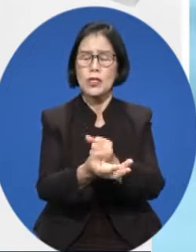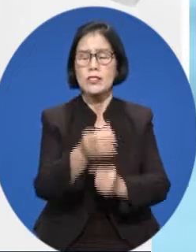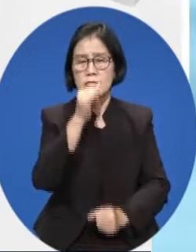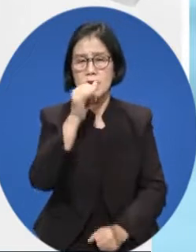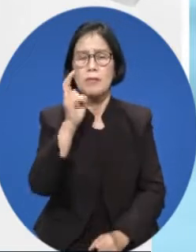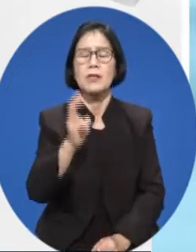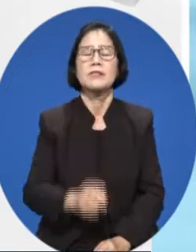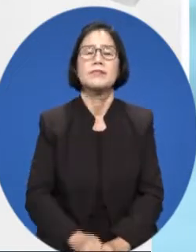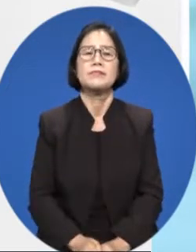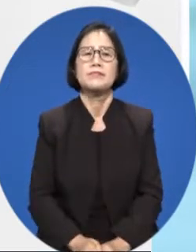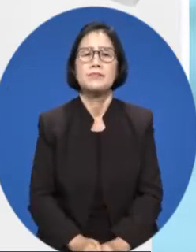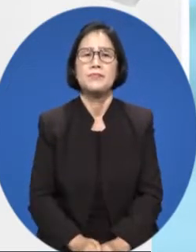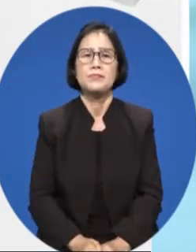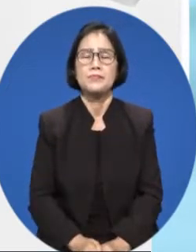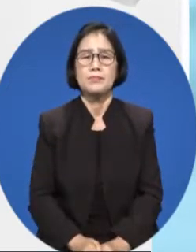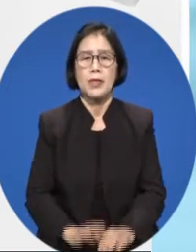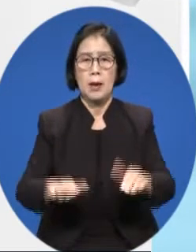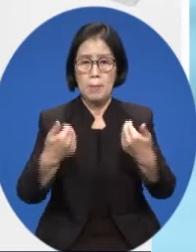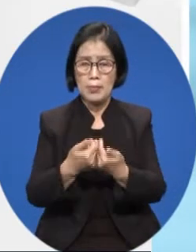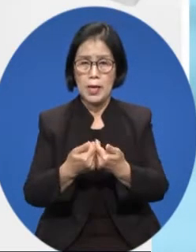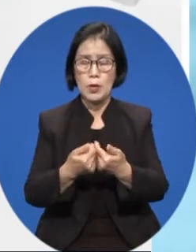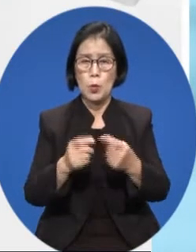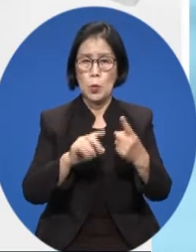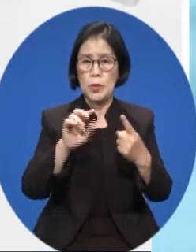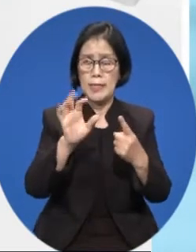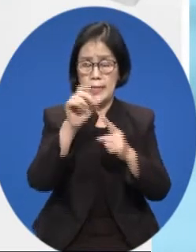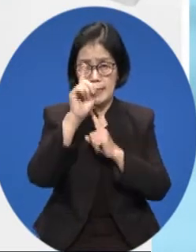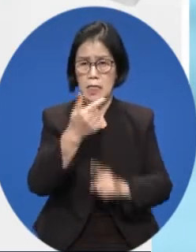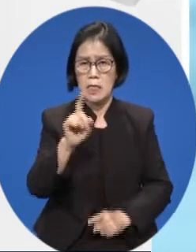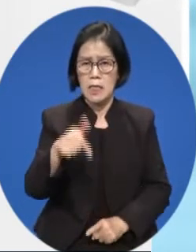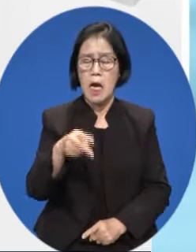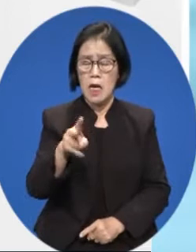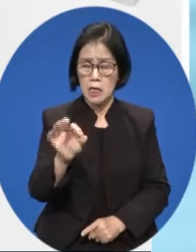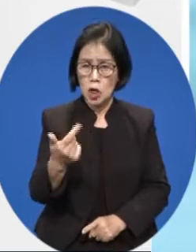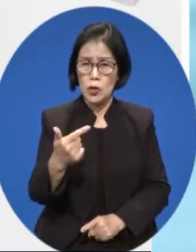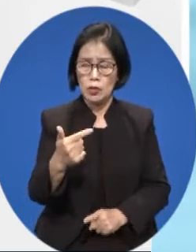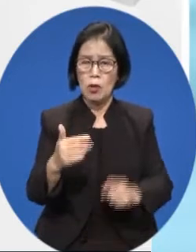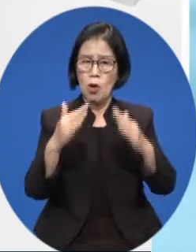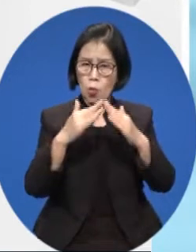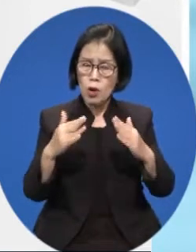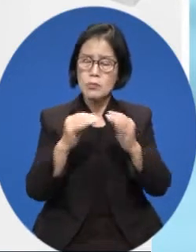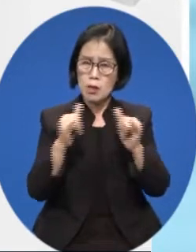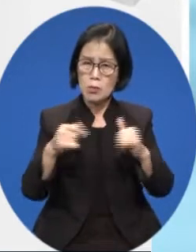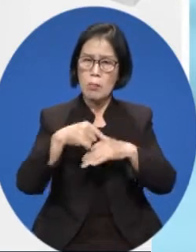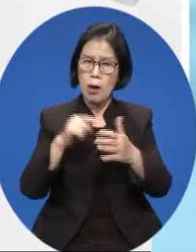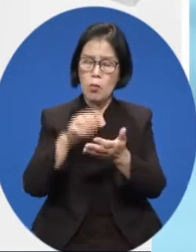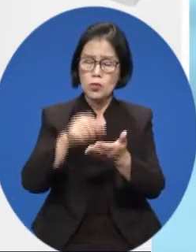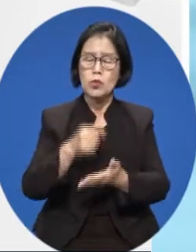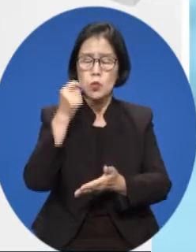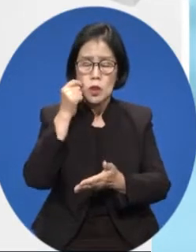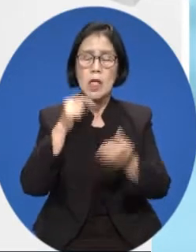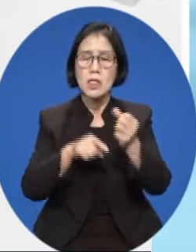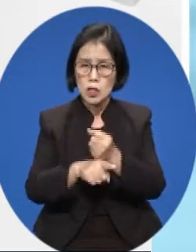측면이 있을 거라고 봅니다 그때 역으로 또 이낙연 전 대표가 그만큼 호남의 마음 호남 출신임에도 불구하고 맘을 못 봤다는 얘기는 4